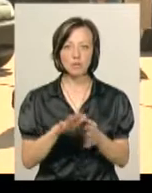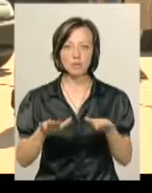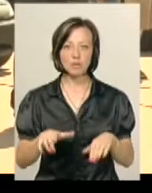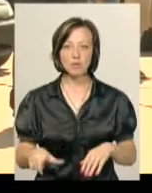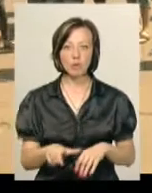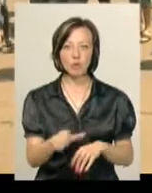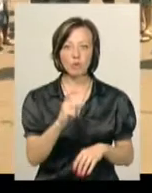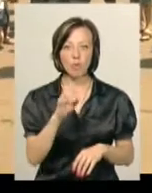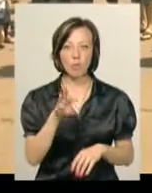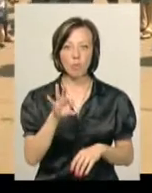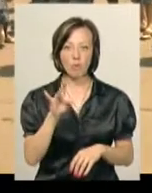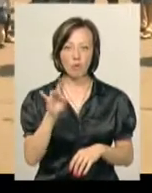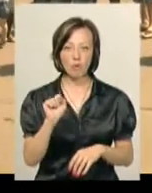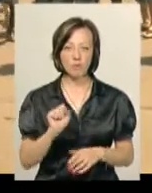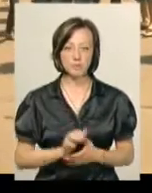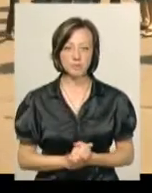річку Хомора.